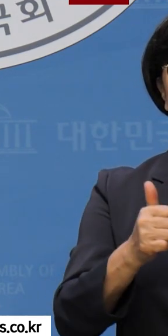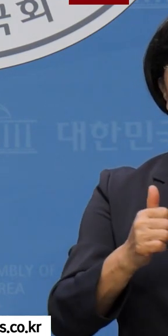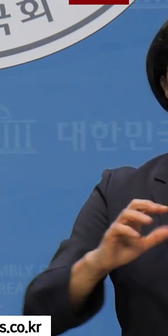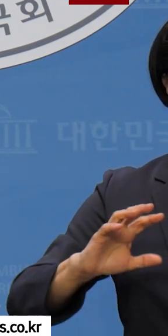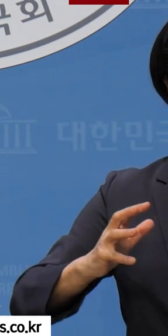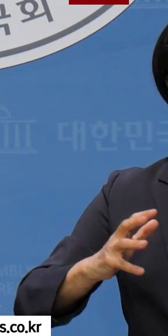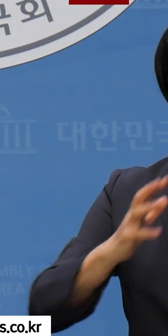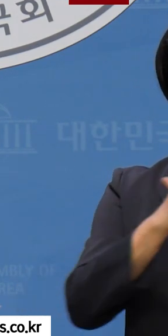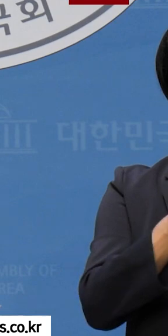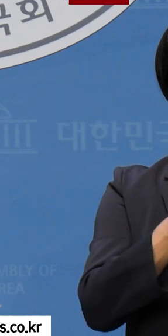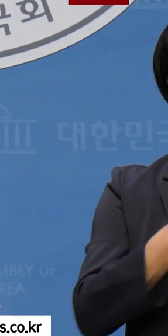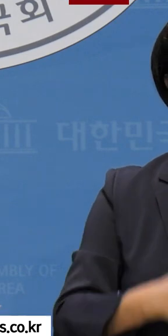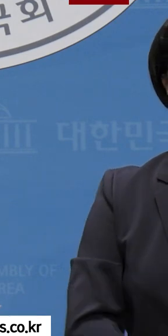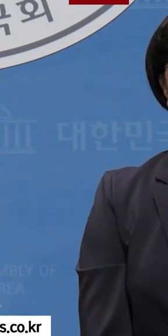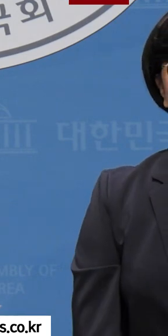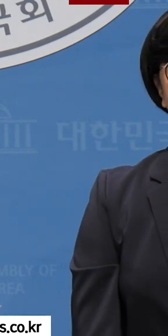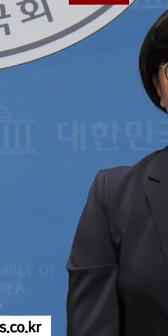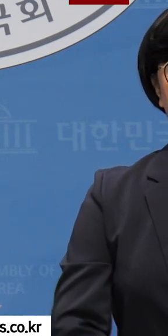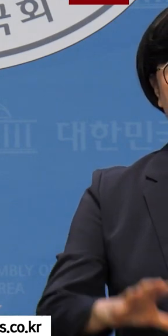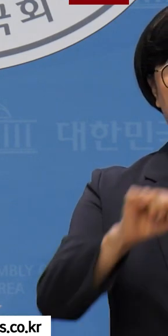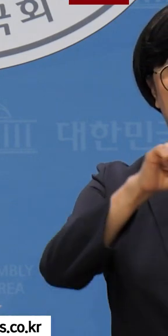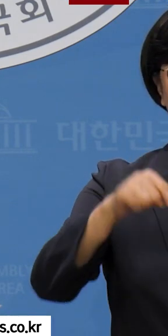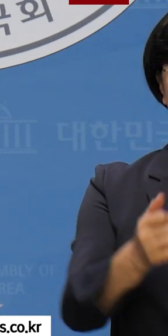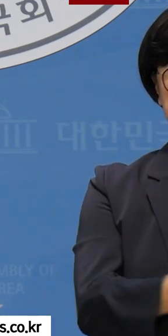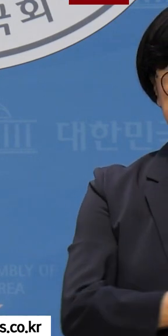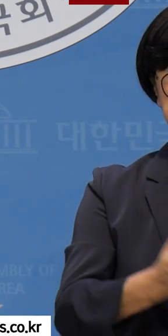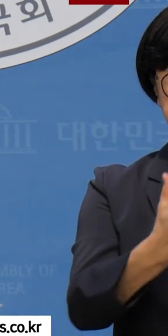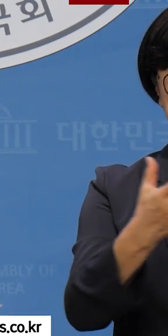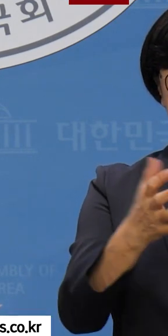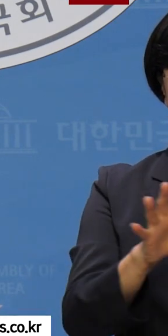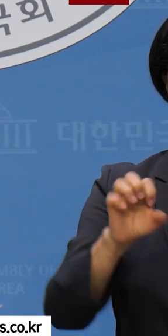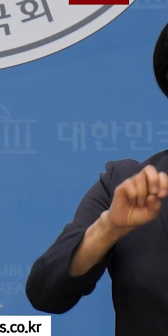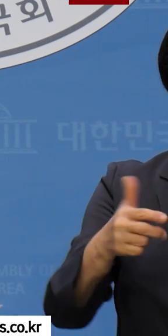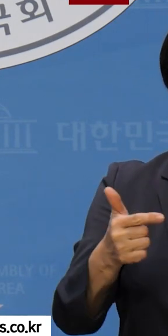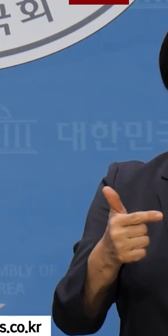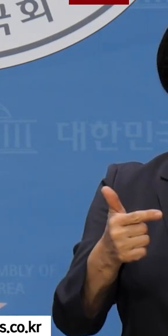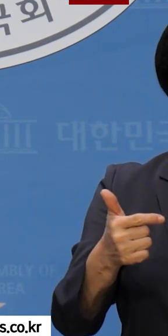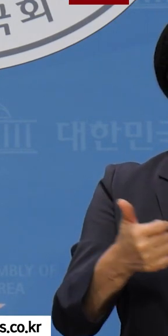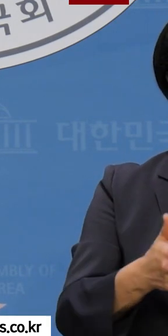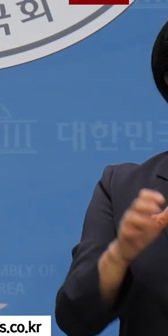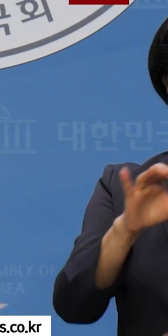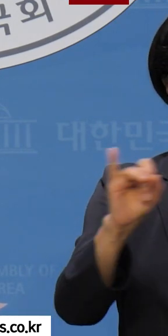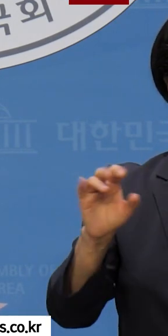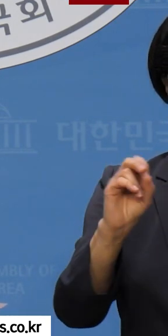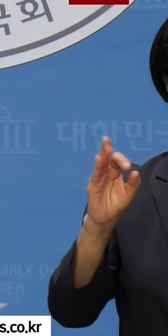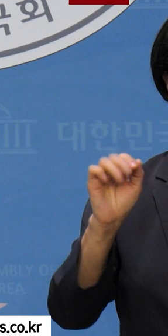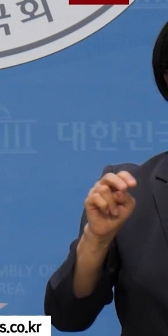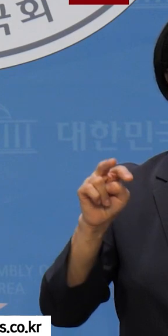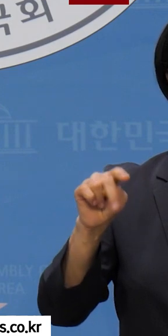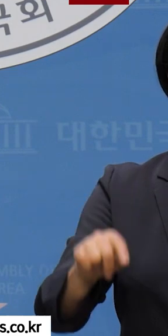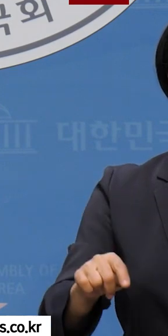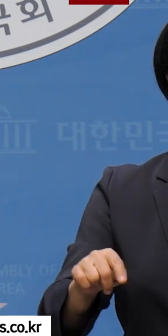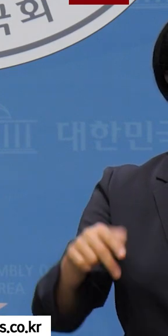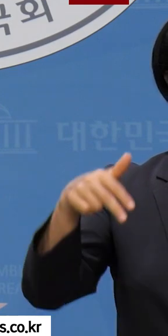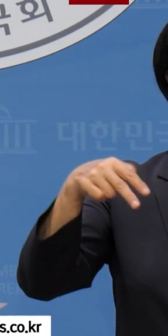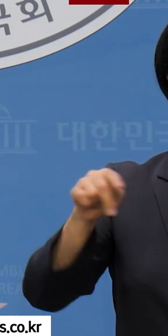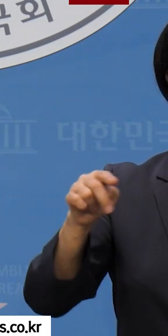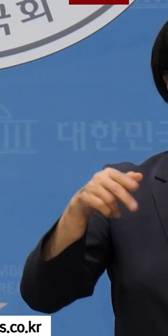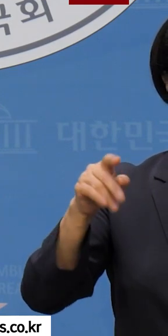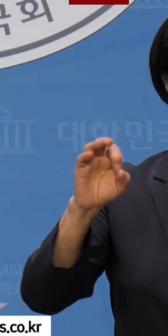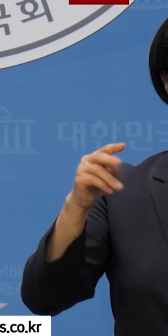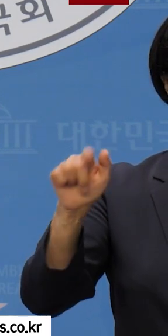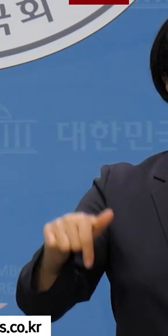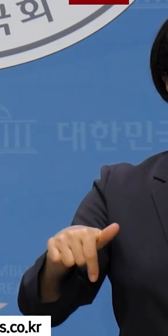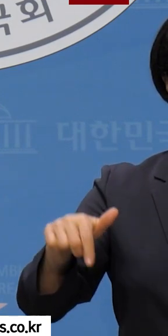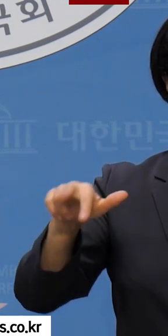주요 일정입니다. 국회 운영위원회 윤재욱 위원장, 이양수 간사, 서정숙,